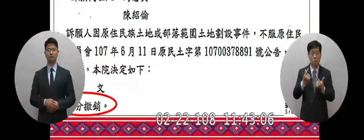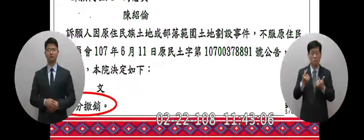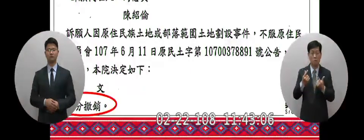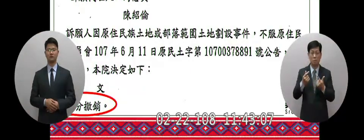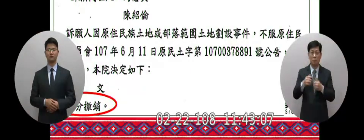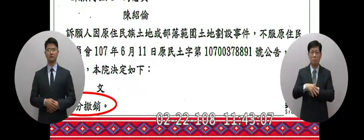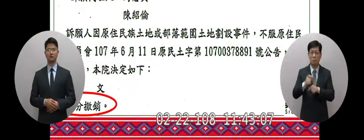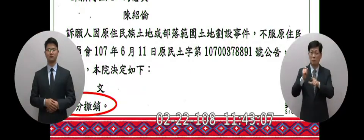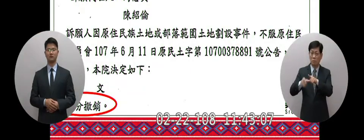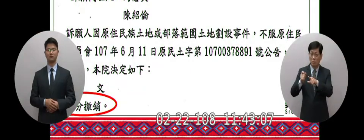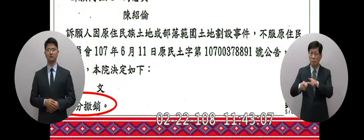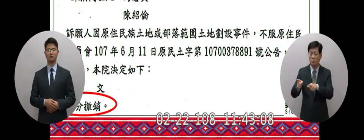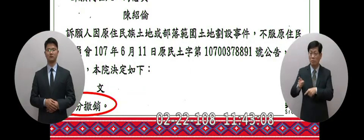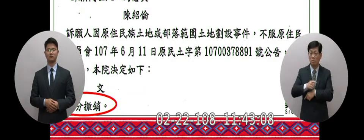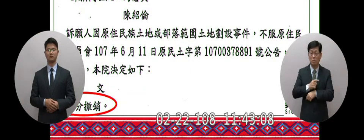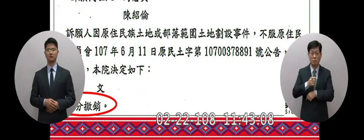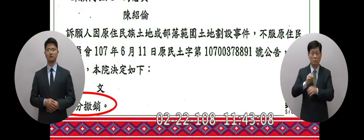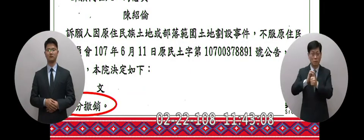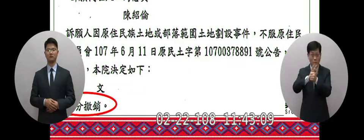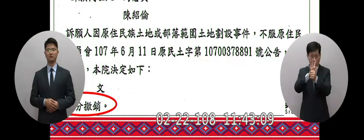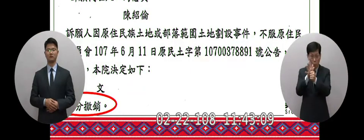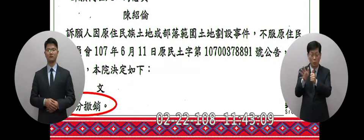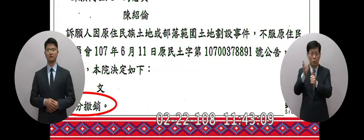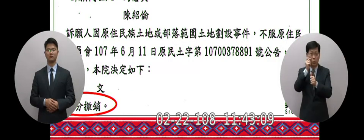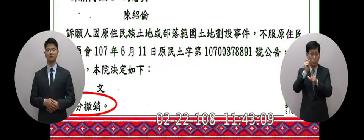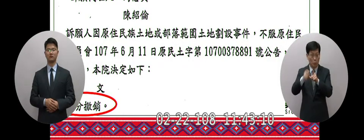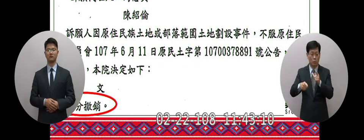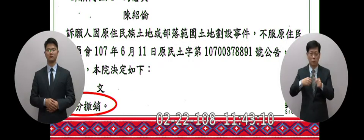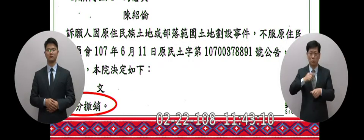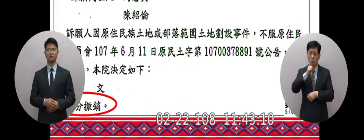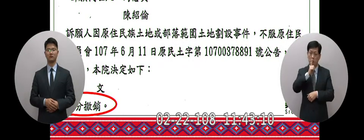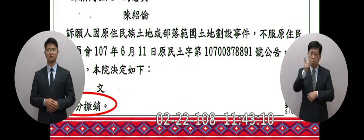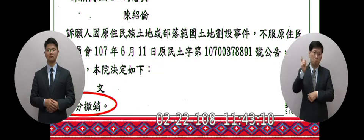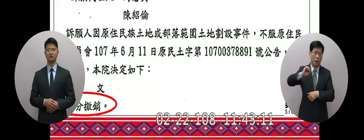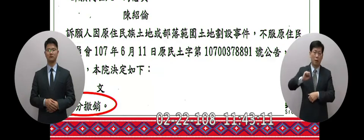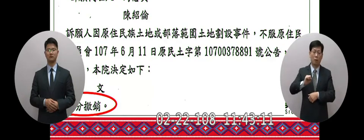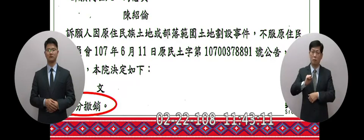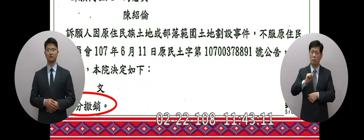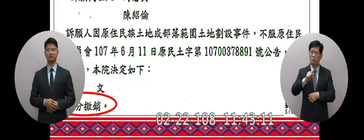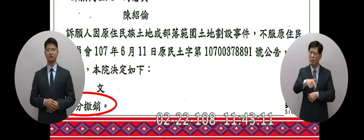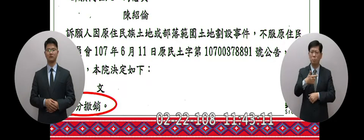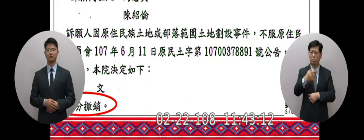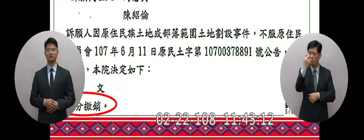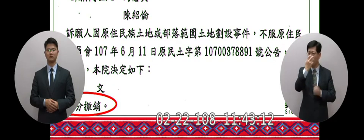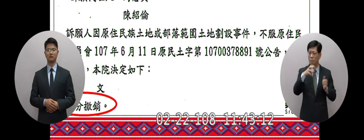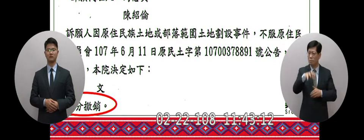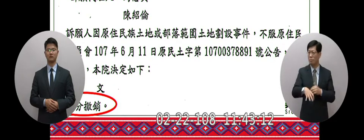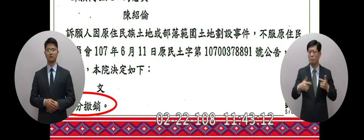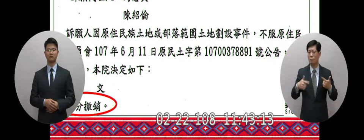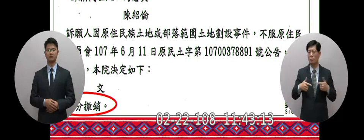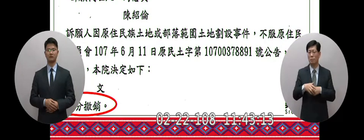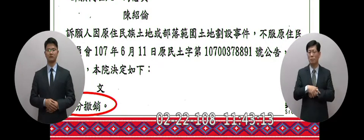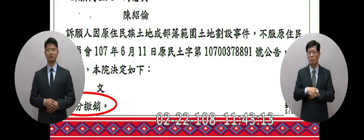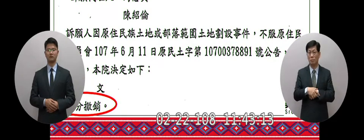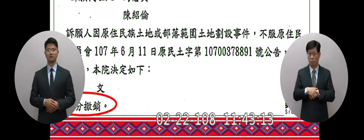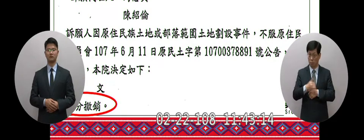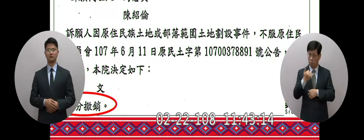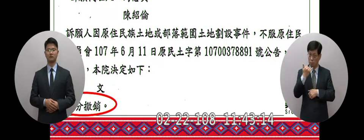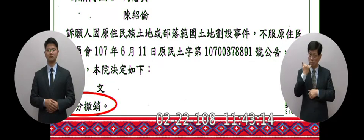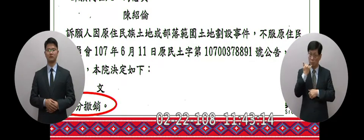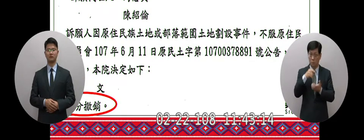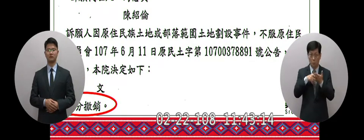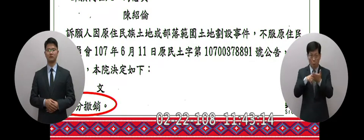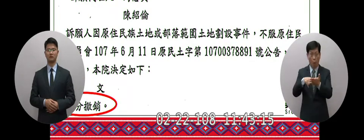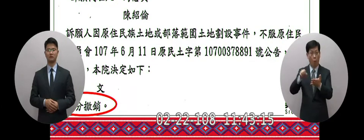是一个公司，它提起书院，它不是公有土地的管理机关。竟然他受